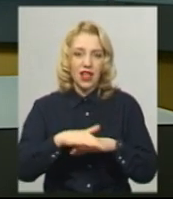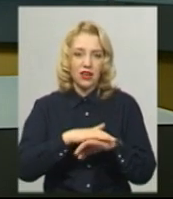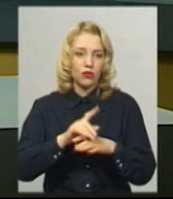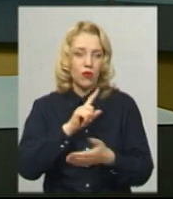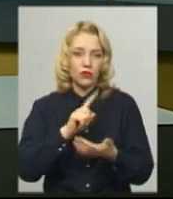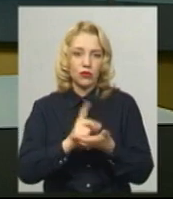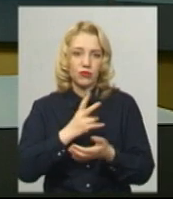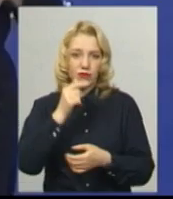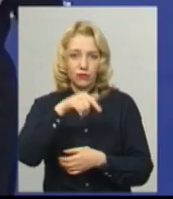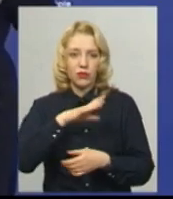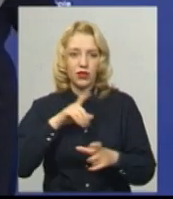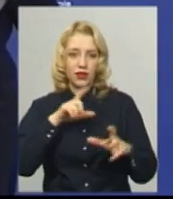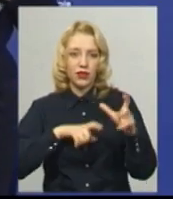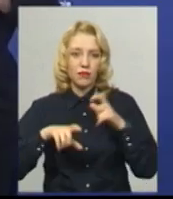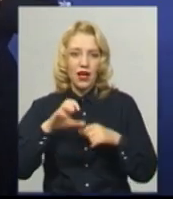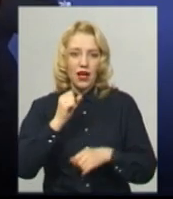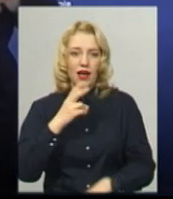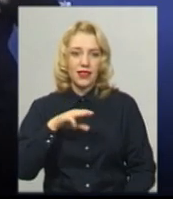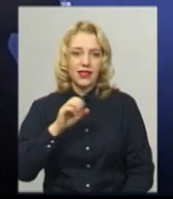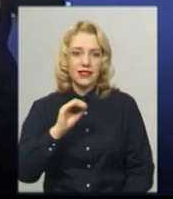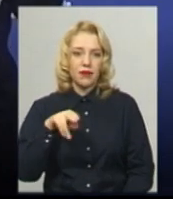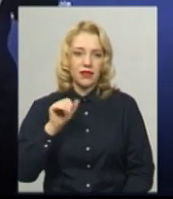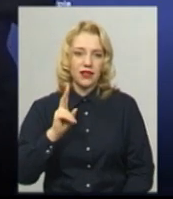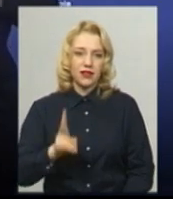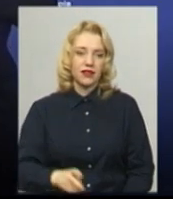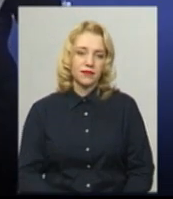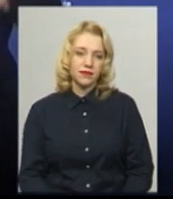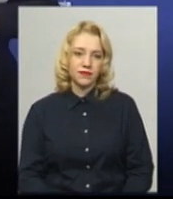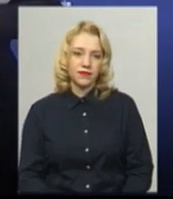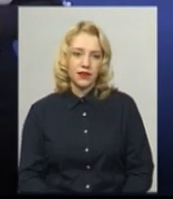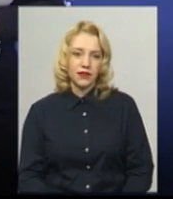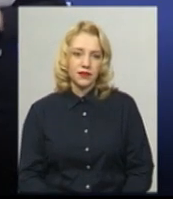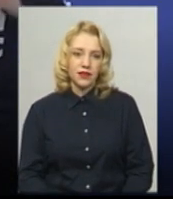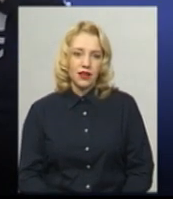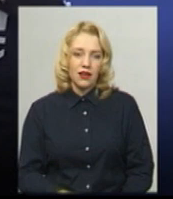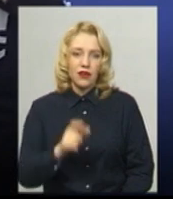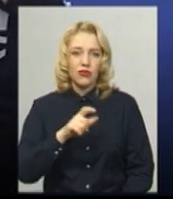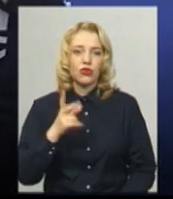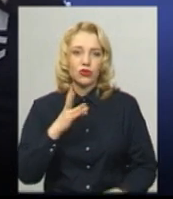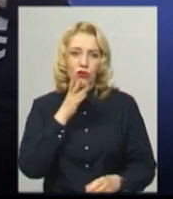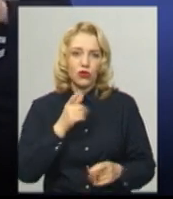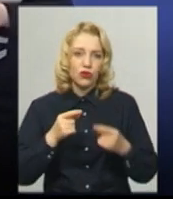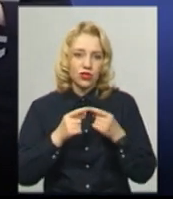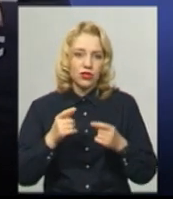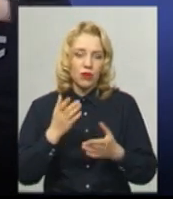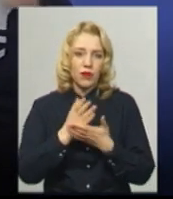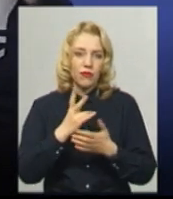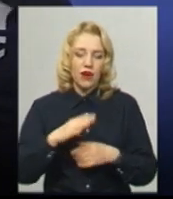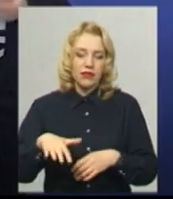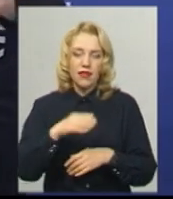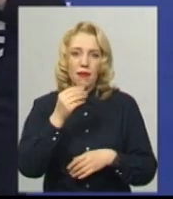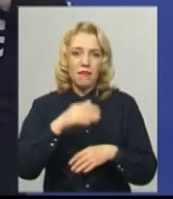антисептики. Кількість відвідувачів, які одночасно перебувають на території ринку,